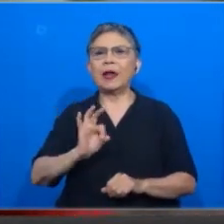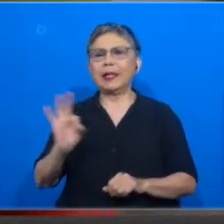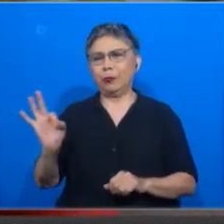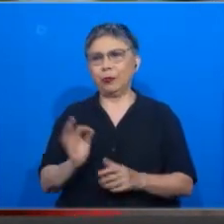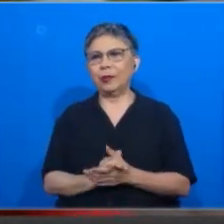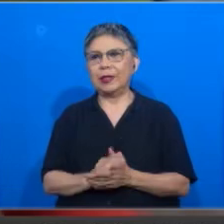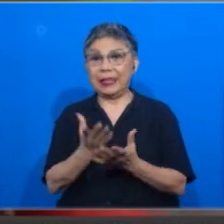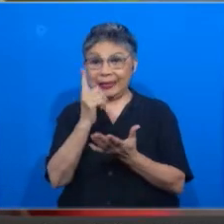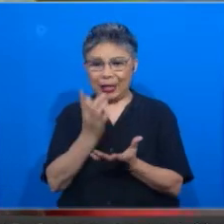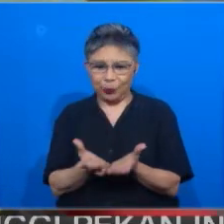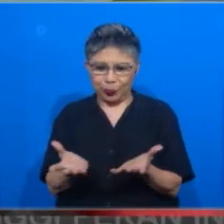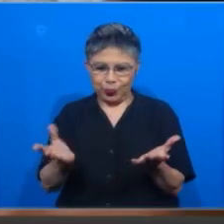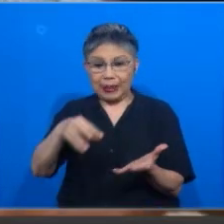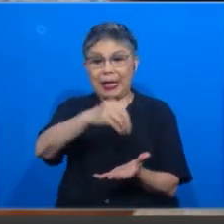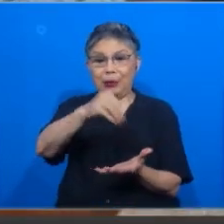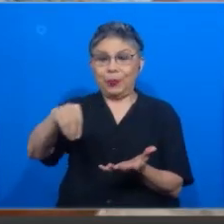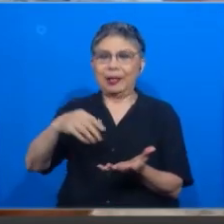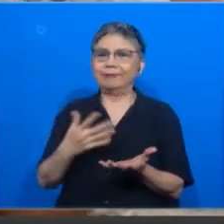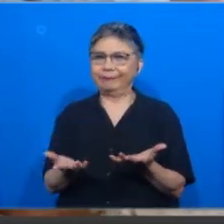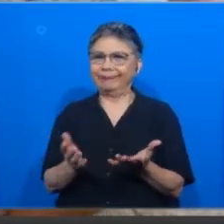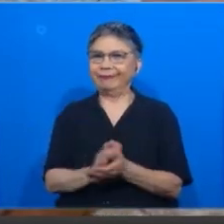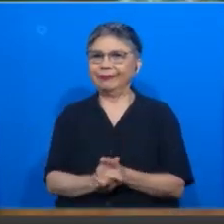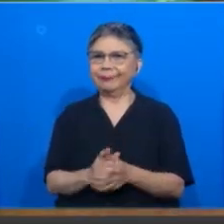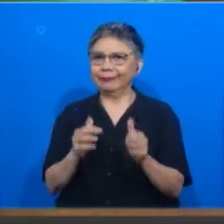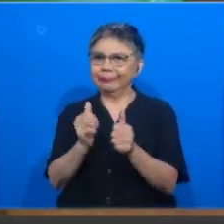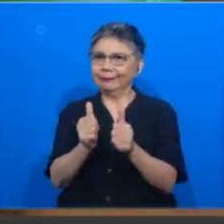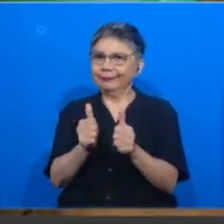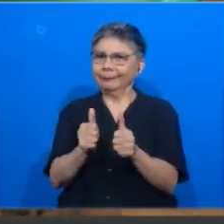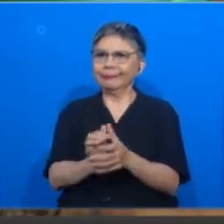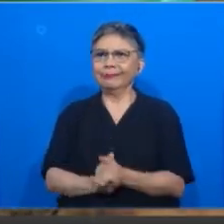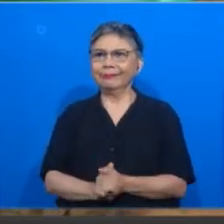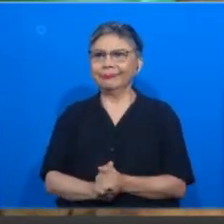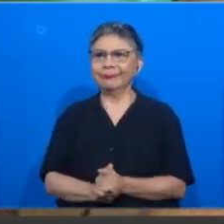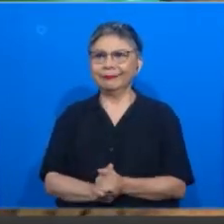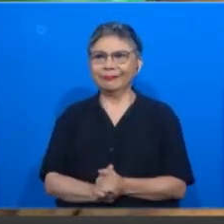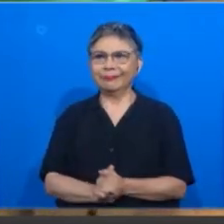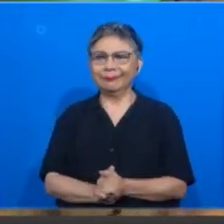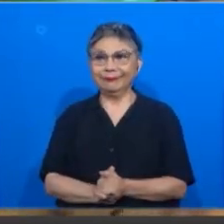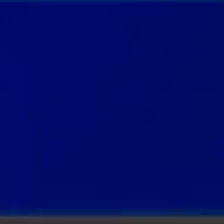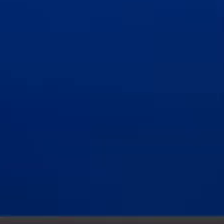Rp8.000 hingga Rp25.000, tergantung lauk yang diinginkan. Tim Liputan, CNN Indonesia, Jawa Timur.